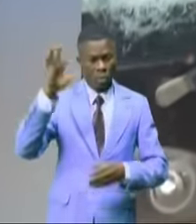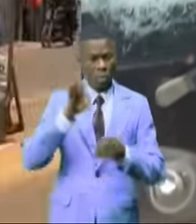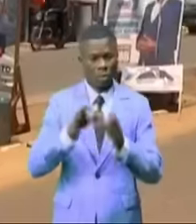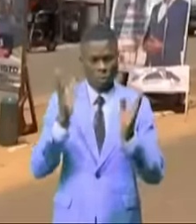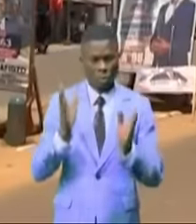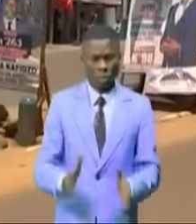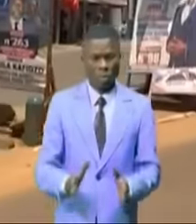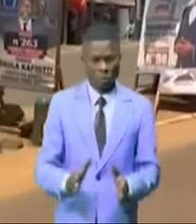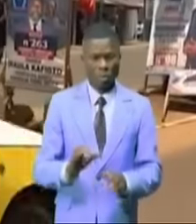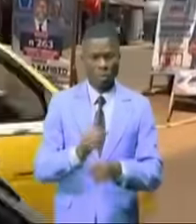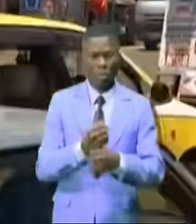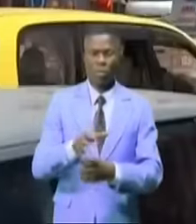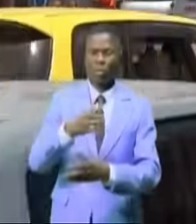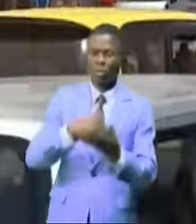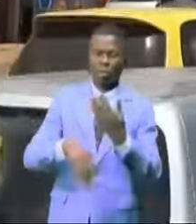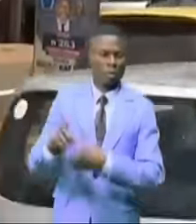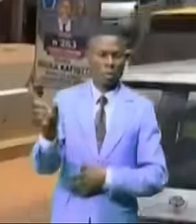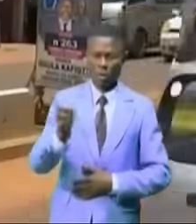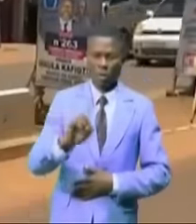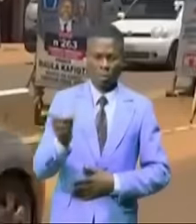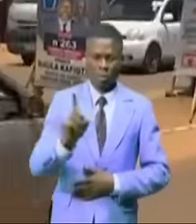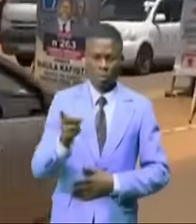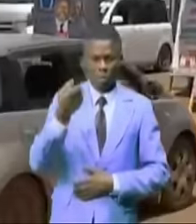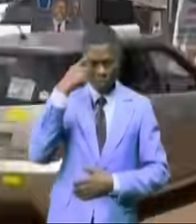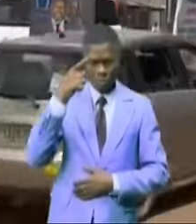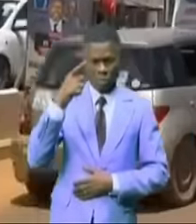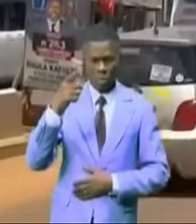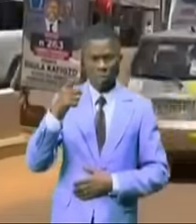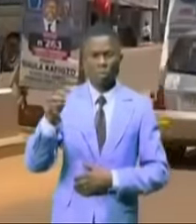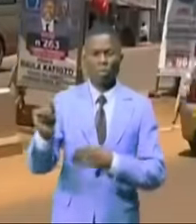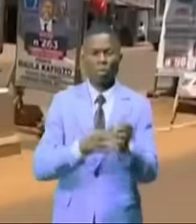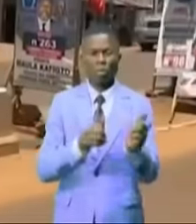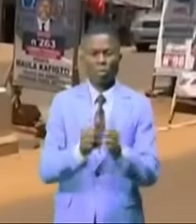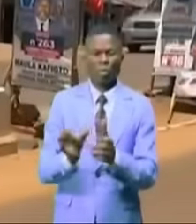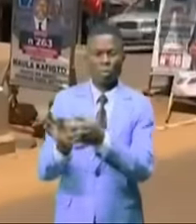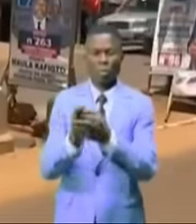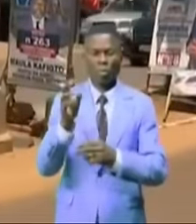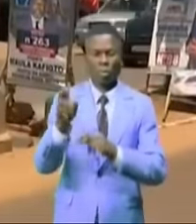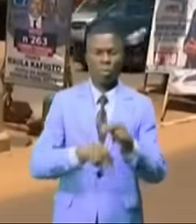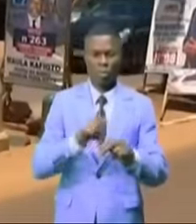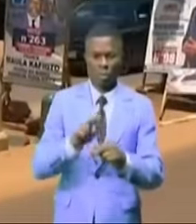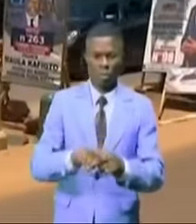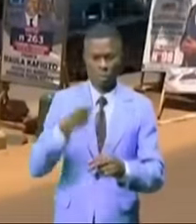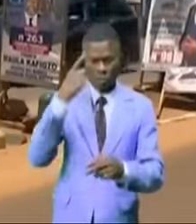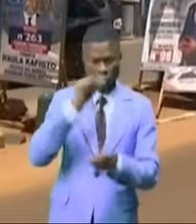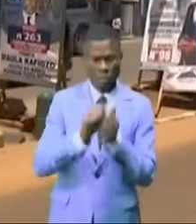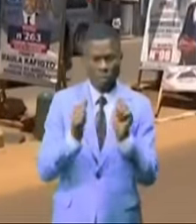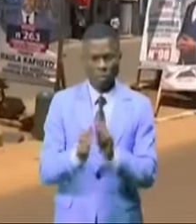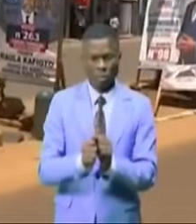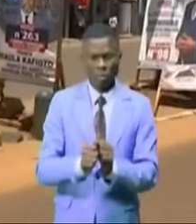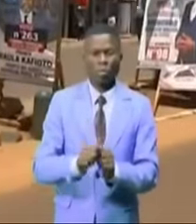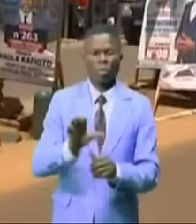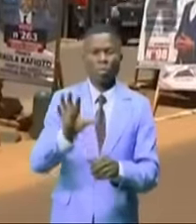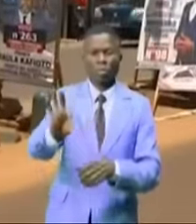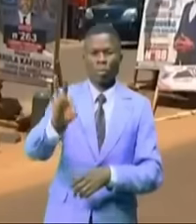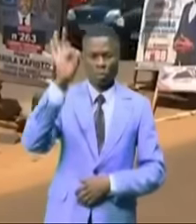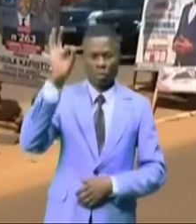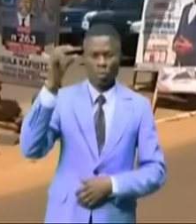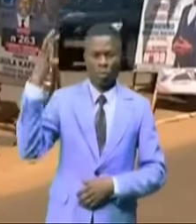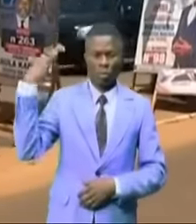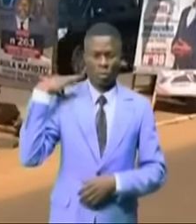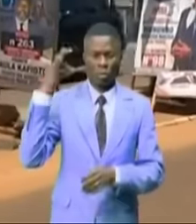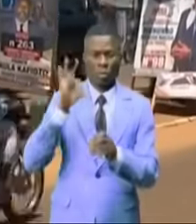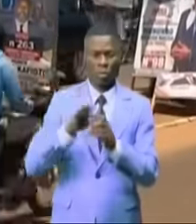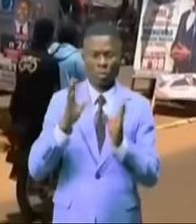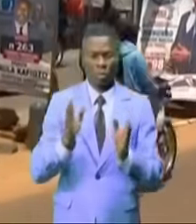ne devait briser l'amitié, compromettre l'unité nationale à cause du choix d'un autre électeur. Soutenez